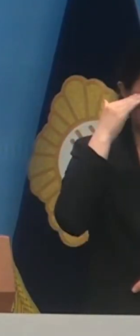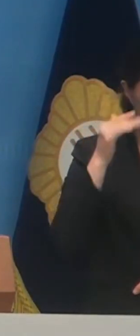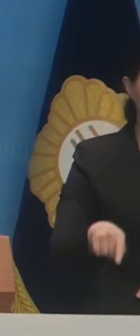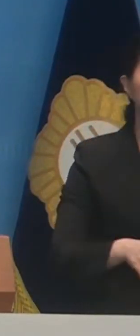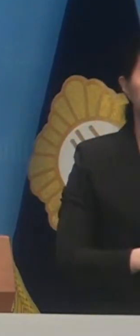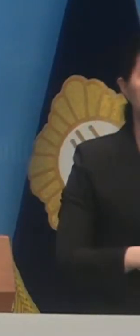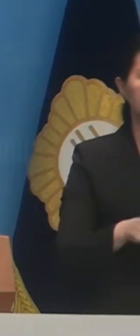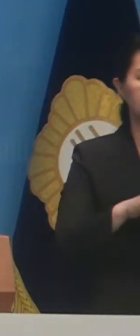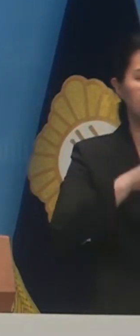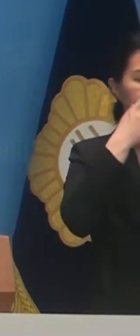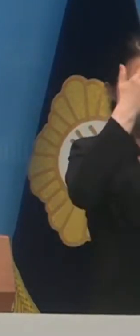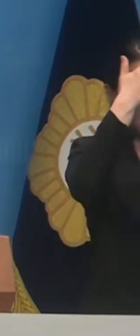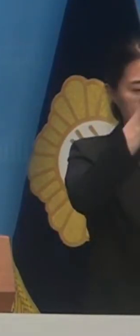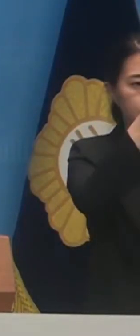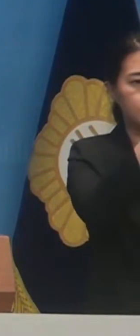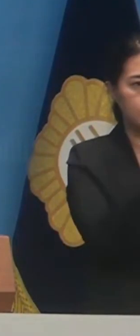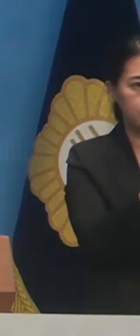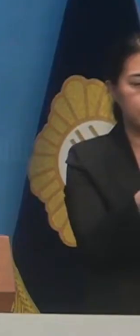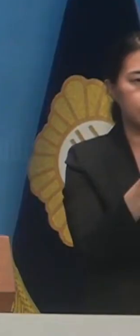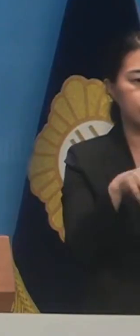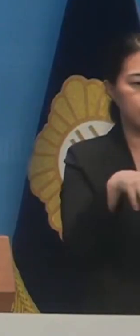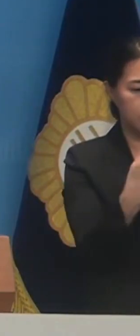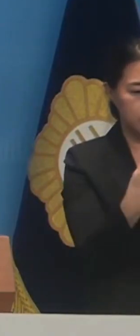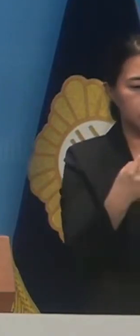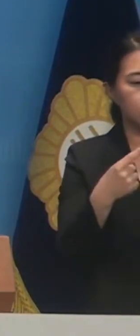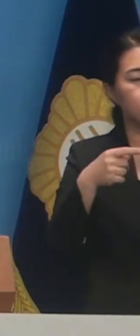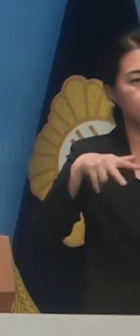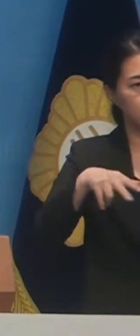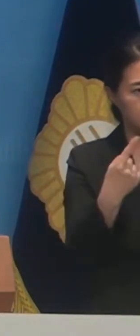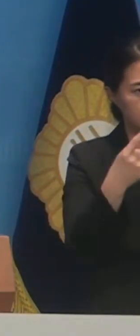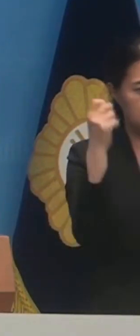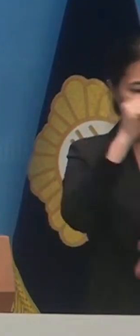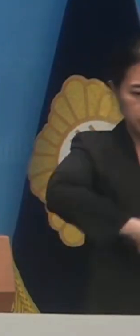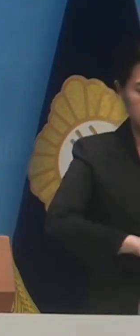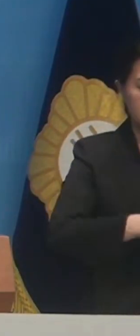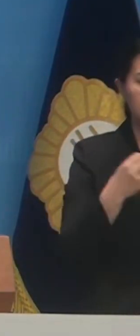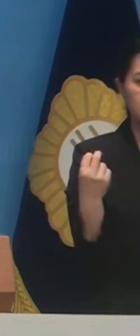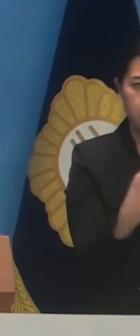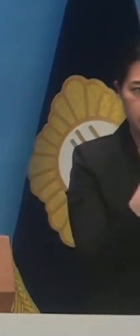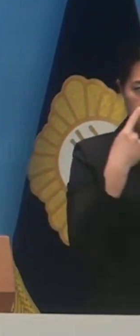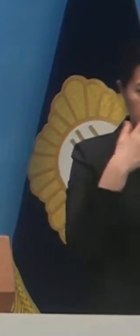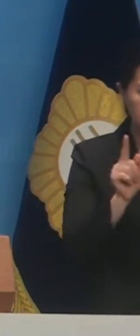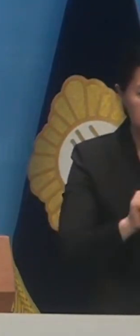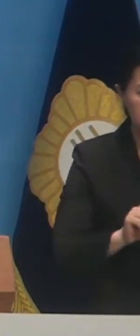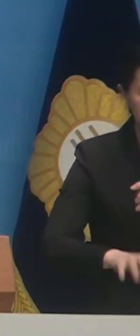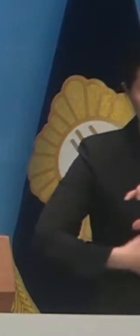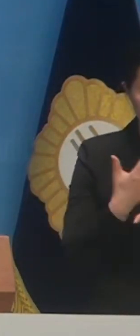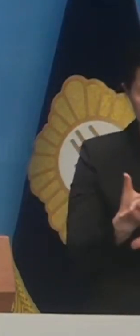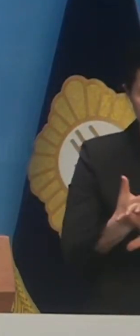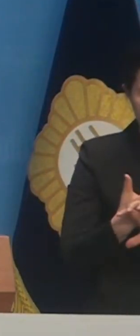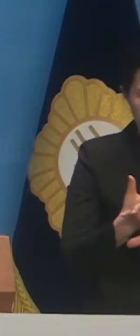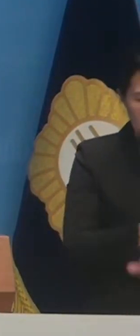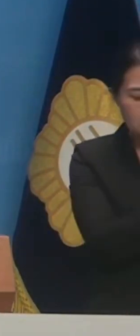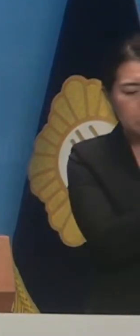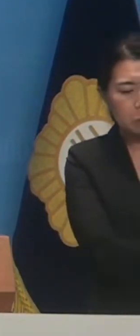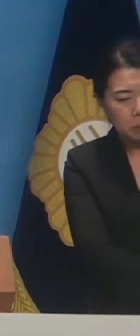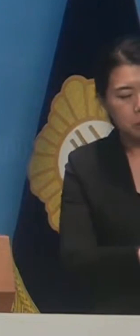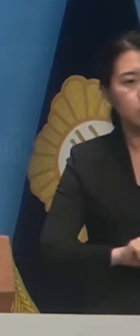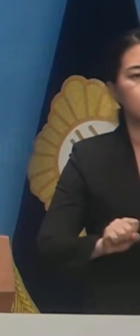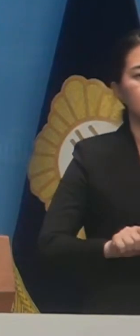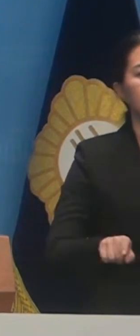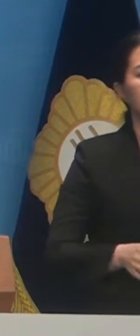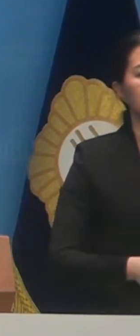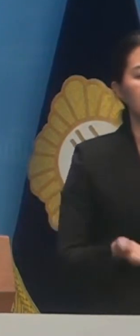이는 헌법 제1조와 8조를 정면으로 위배한 것이자 명백한 내란 방조 행위입니다.